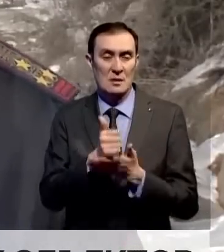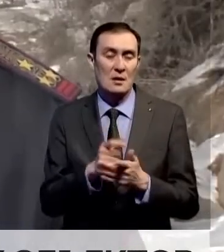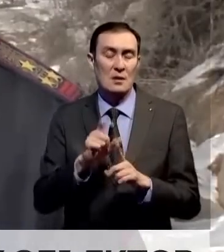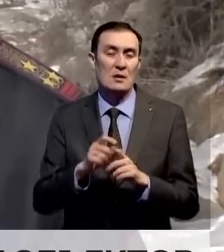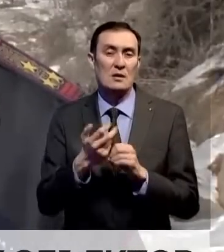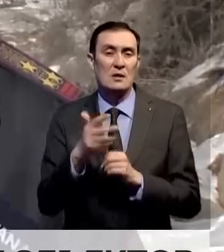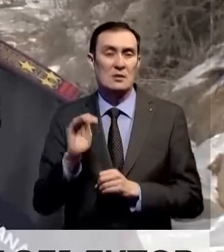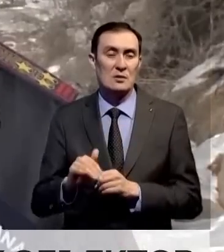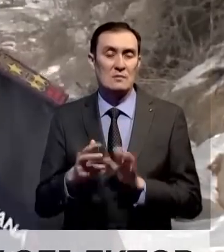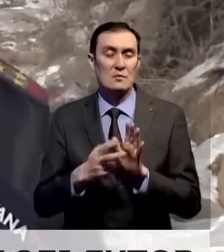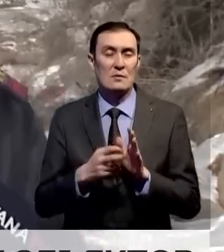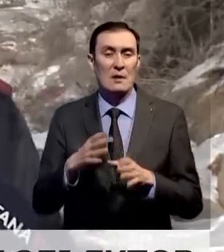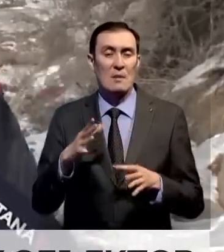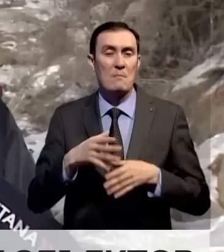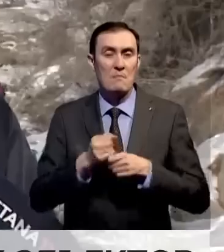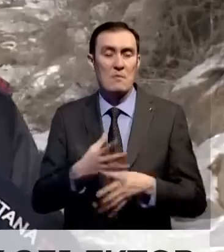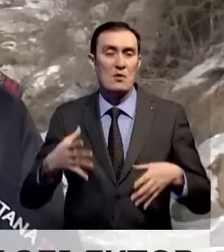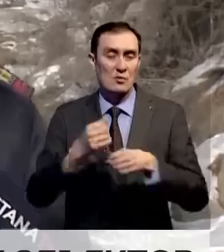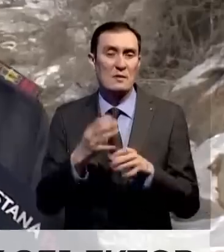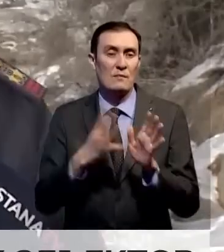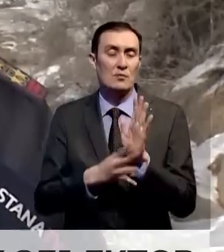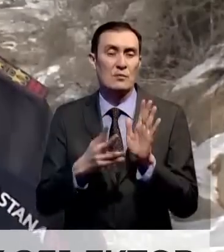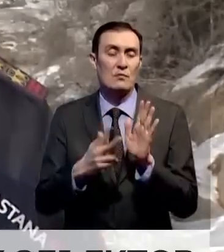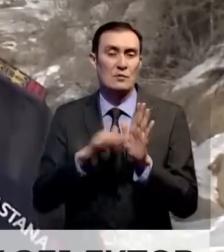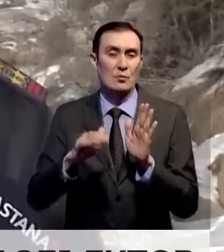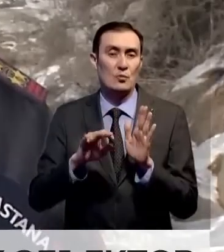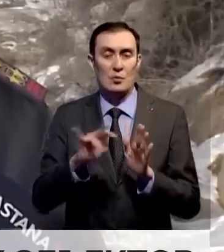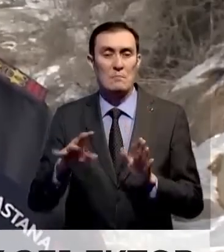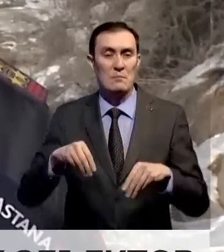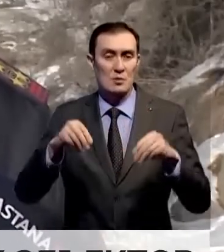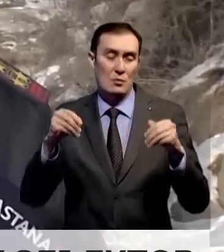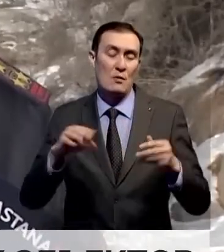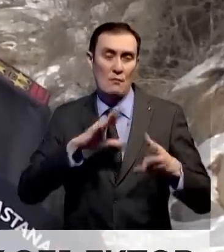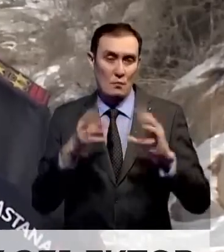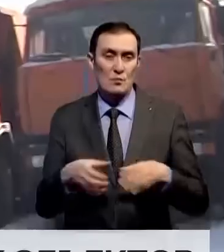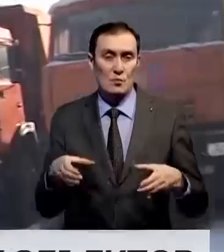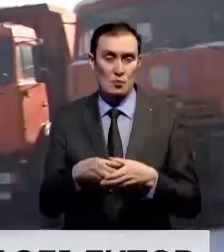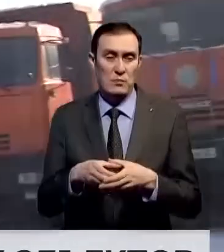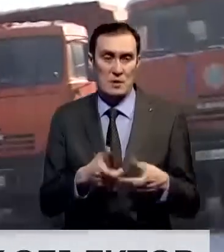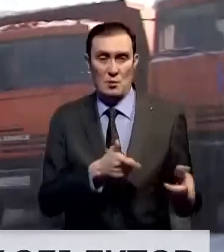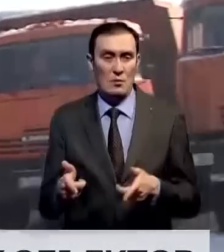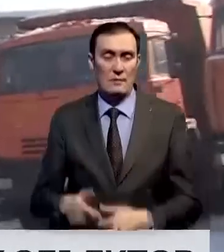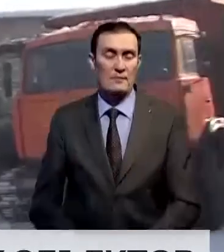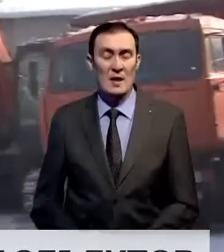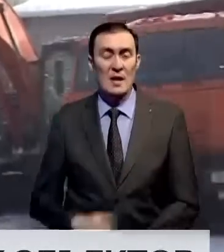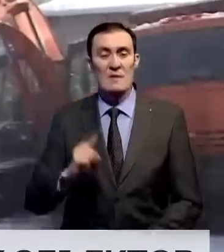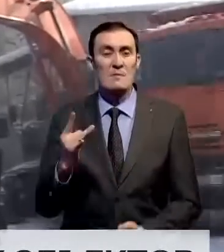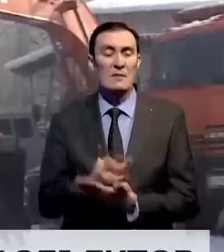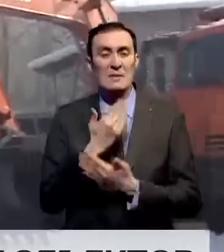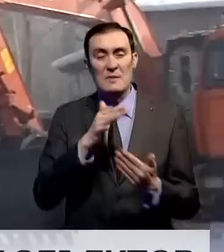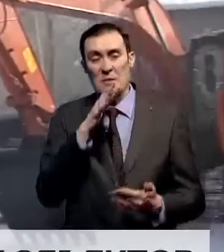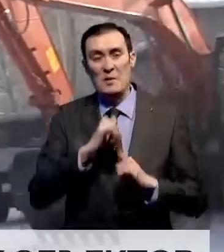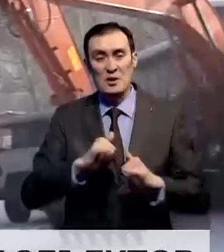700 мешкотар и 590 тонн инертного материала. В целом группировки готовы. Также впервые за последние